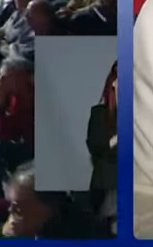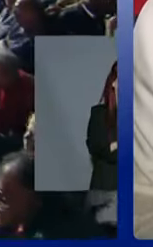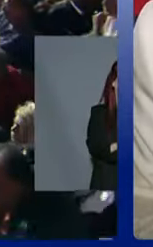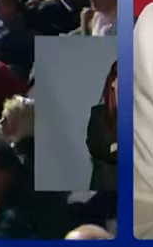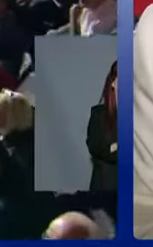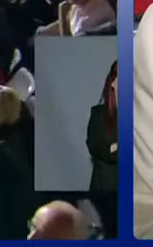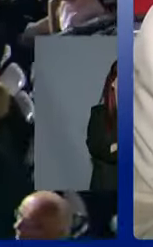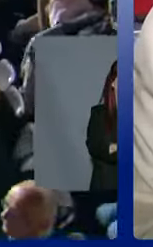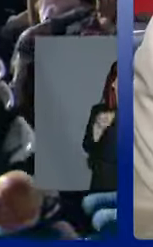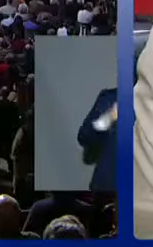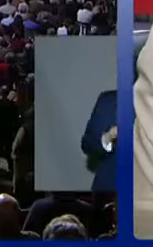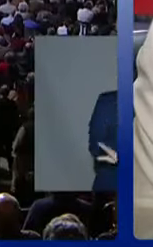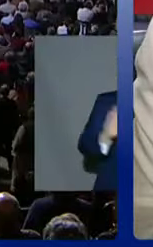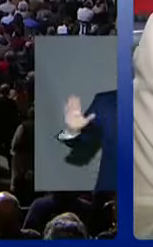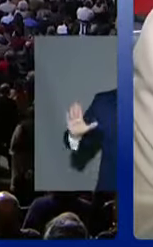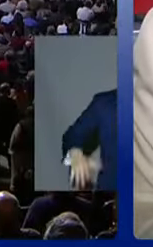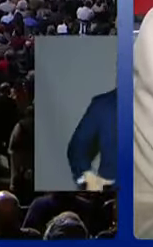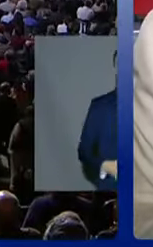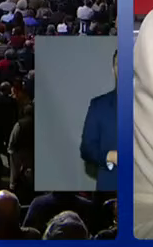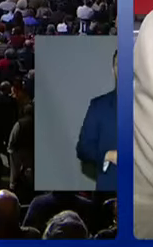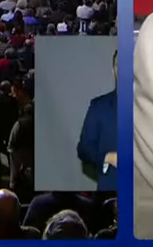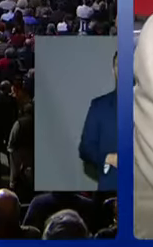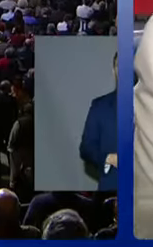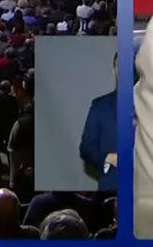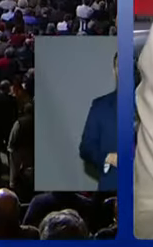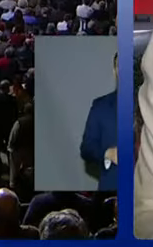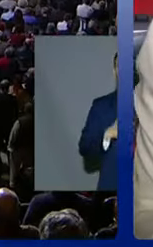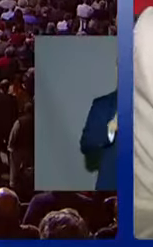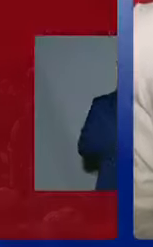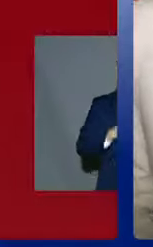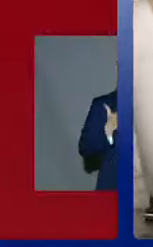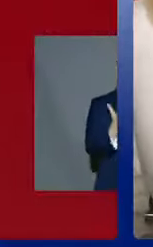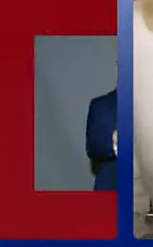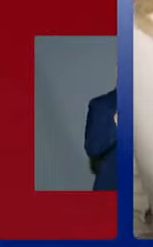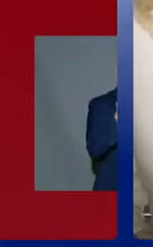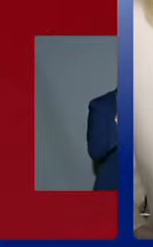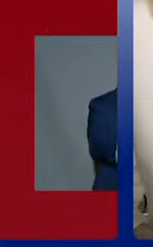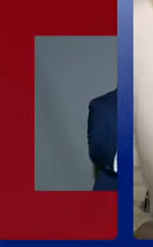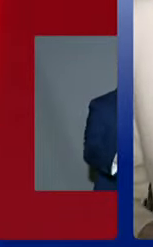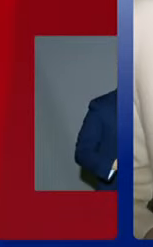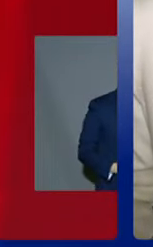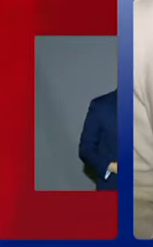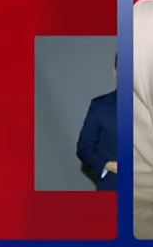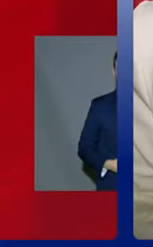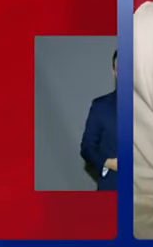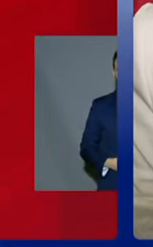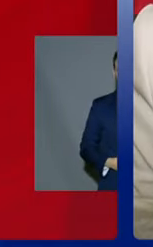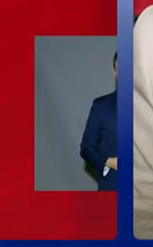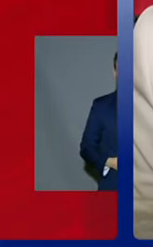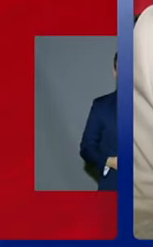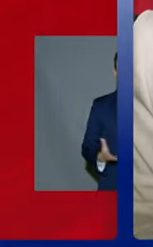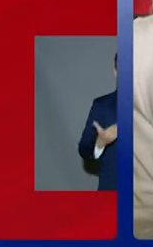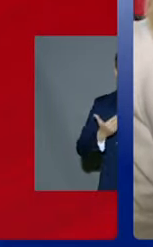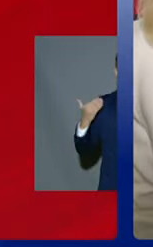καταστατικό προβλέπει, να θυμίσουμε, εκλογές Προέδρου μετά από ένα μήνα. Αυτός ήταν ο πύρνος λόγος λοιπόν του